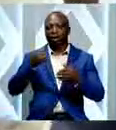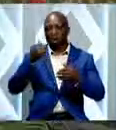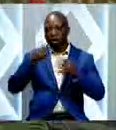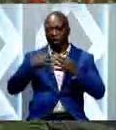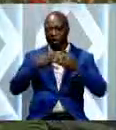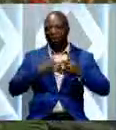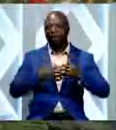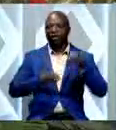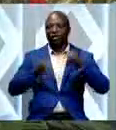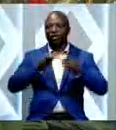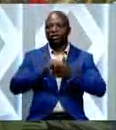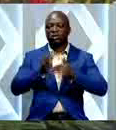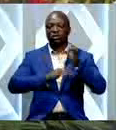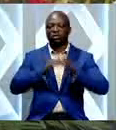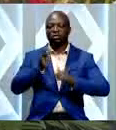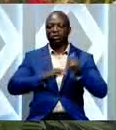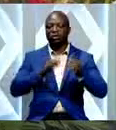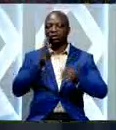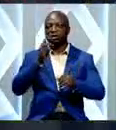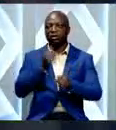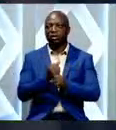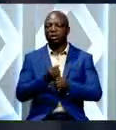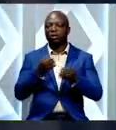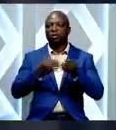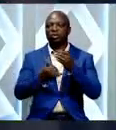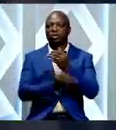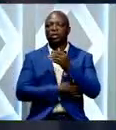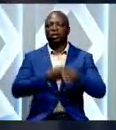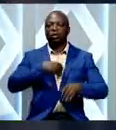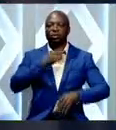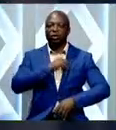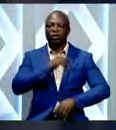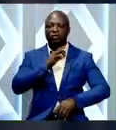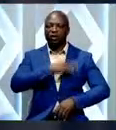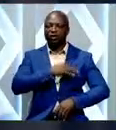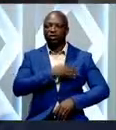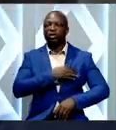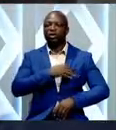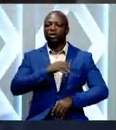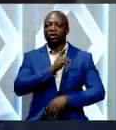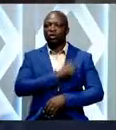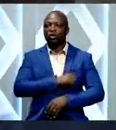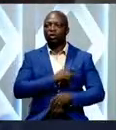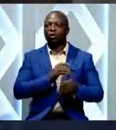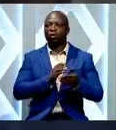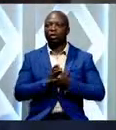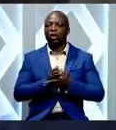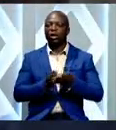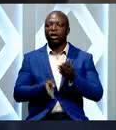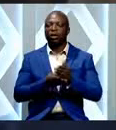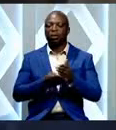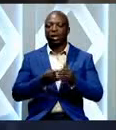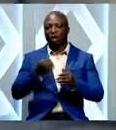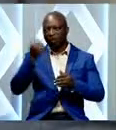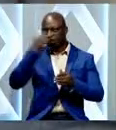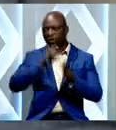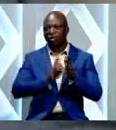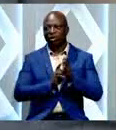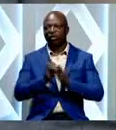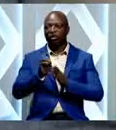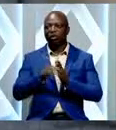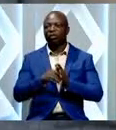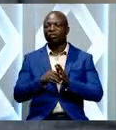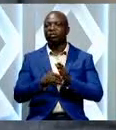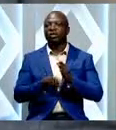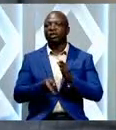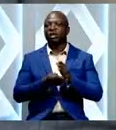infrastructures essentielles en 6 ans. Plusieurs pays en ont bénéficié, dont le Togo, par le biais de la Banque africaine de développement. La